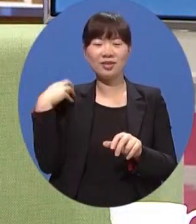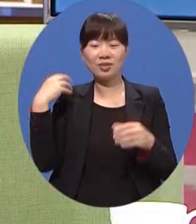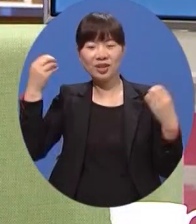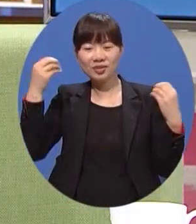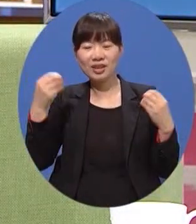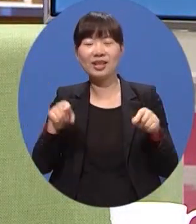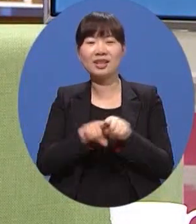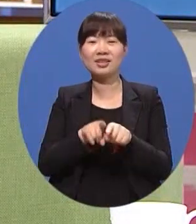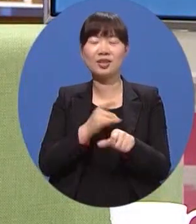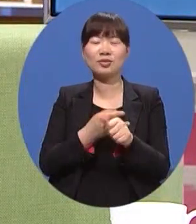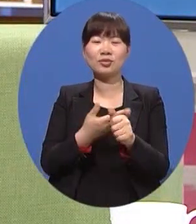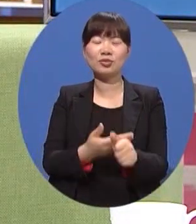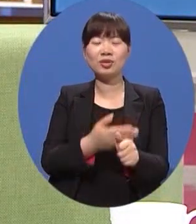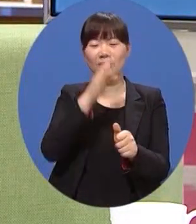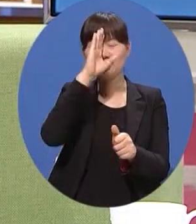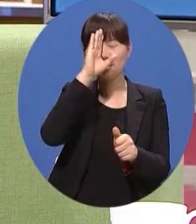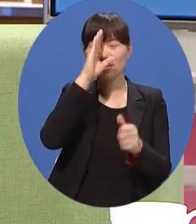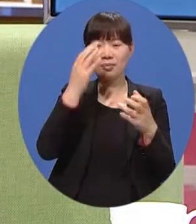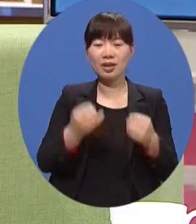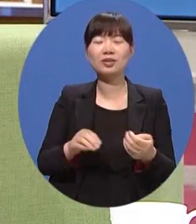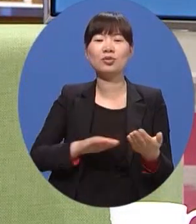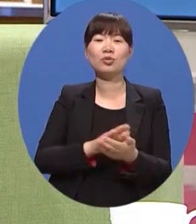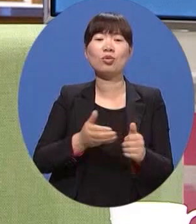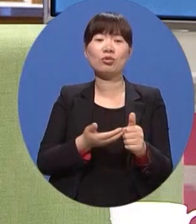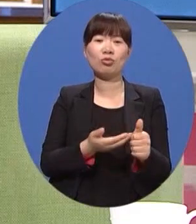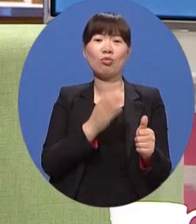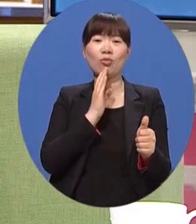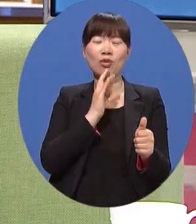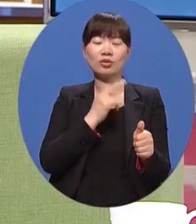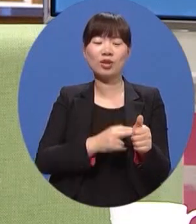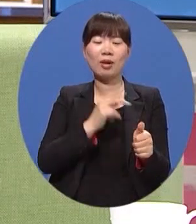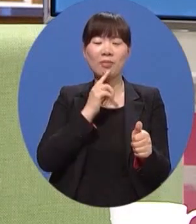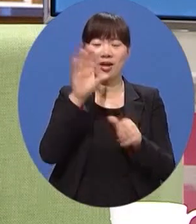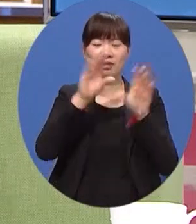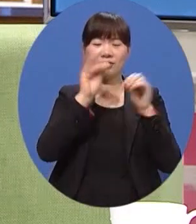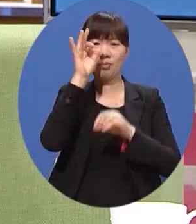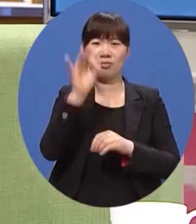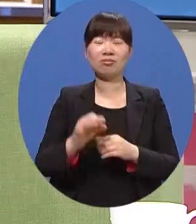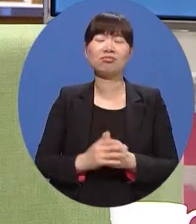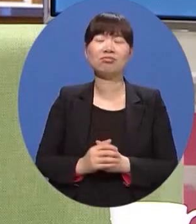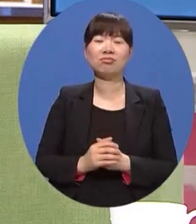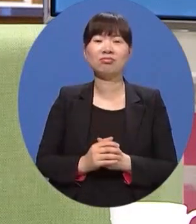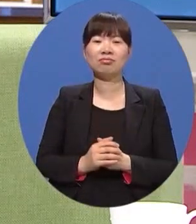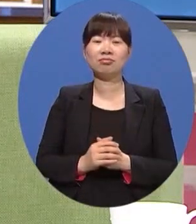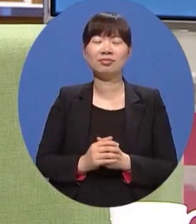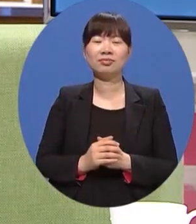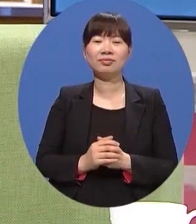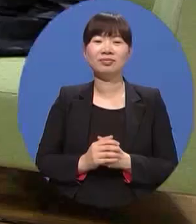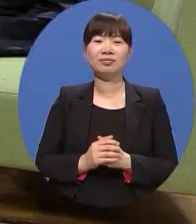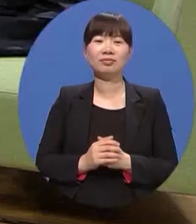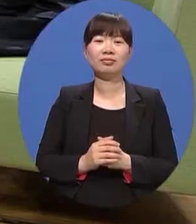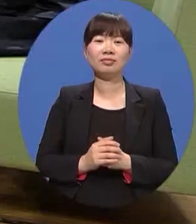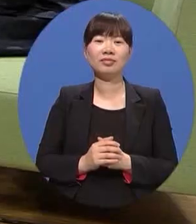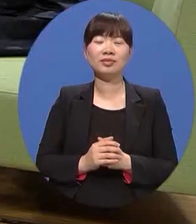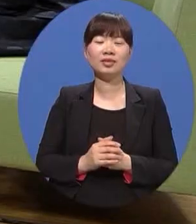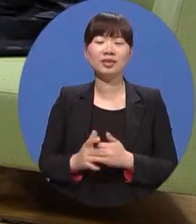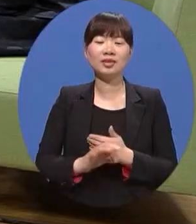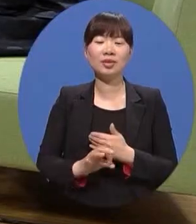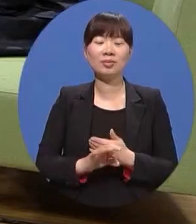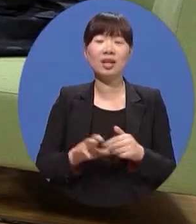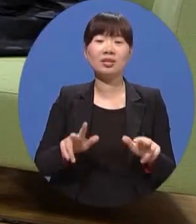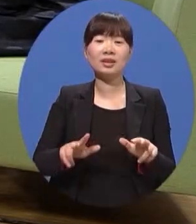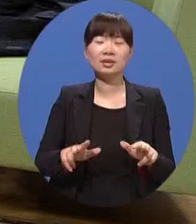같이 해주고 이제 그저께 정적으로 좀 많이 놀았거든요. 선생님 말씀 듣고 보니까 조금 부족한 감이. 그럼 그